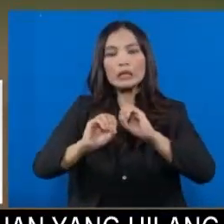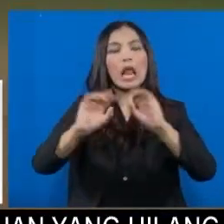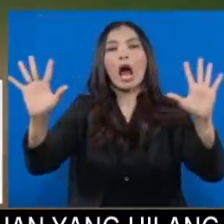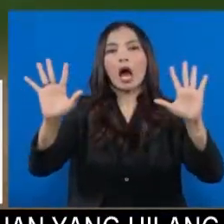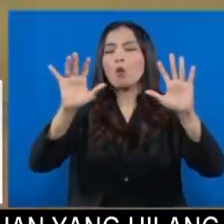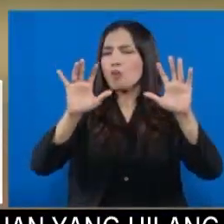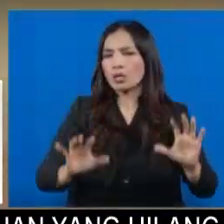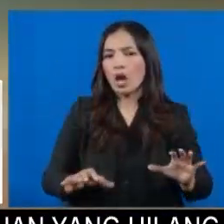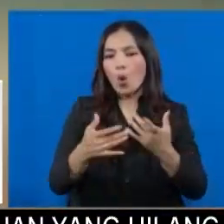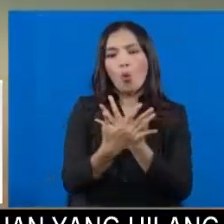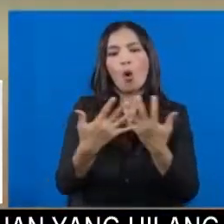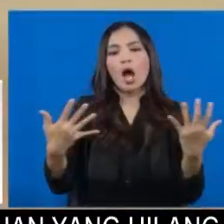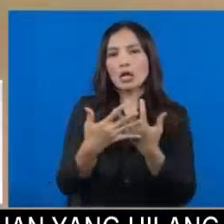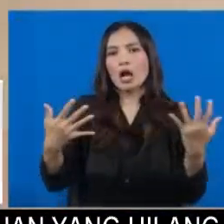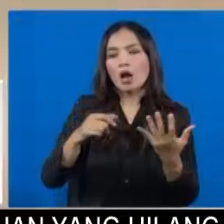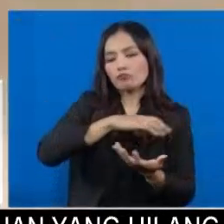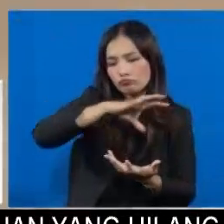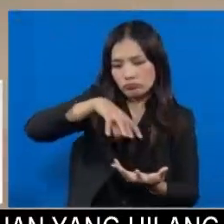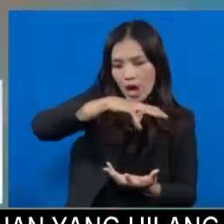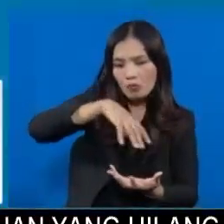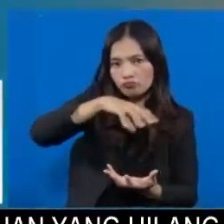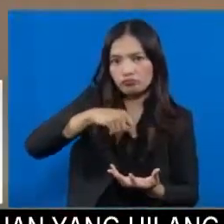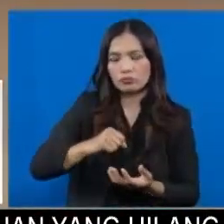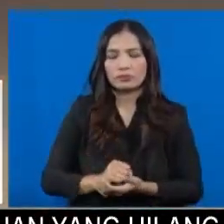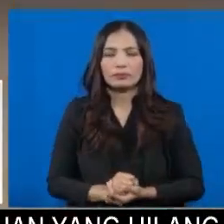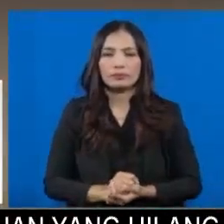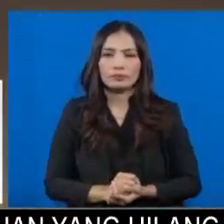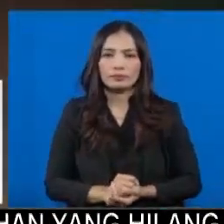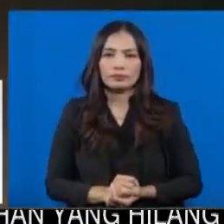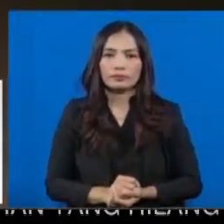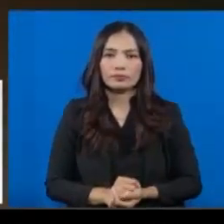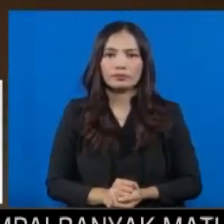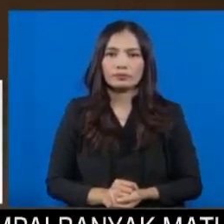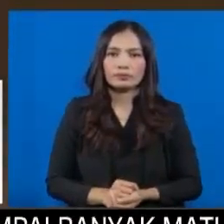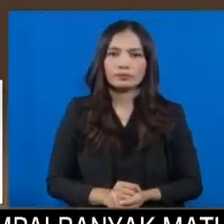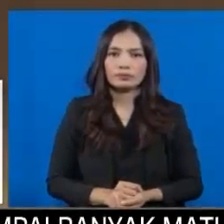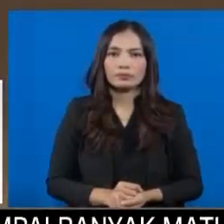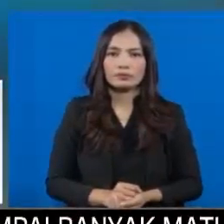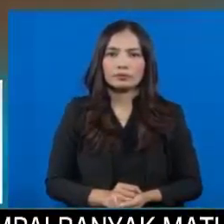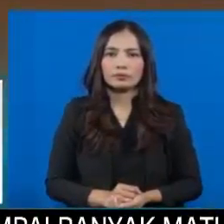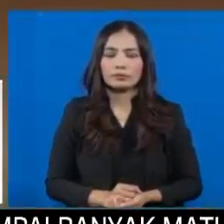puluhan ribu warga terkena dampak. Tim Liputan CNN Indonesia.